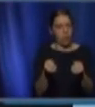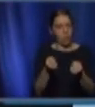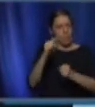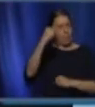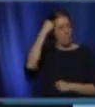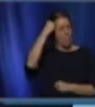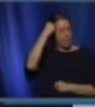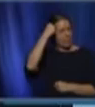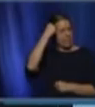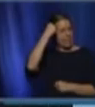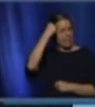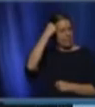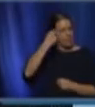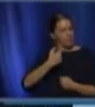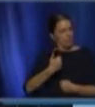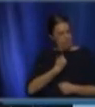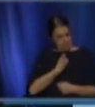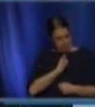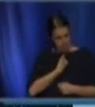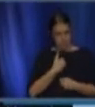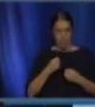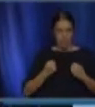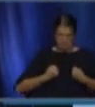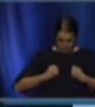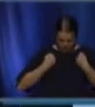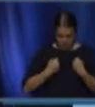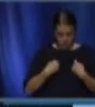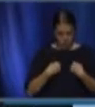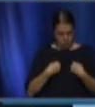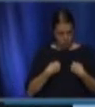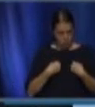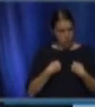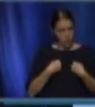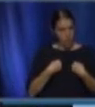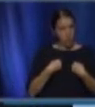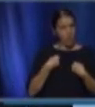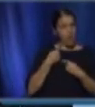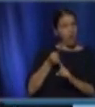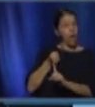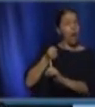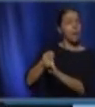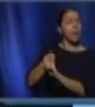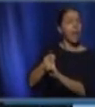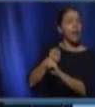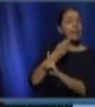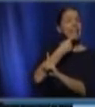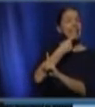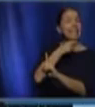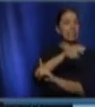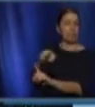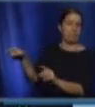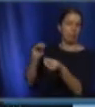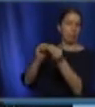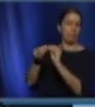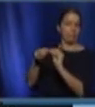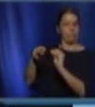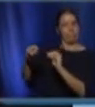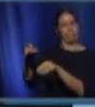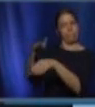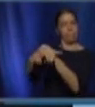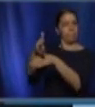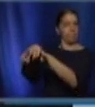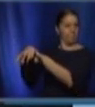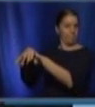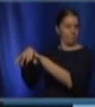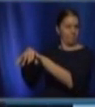réussissent à réduire de 1 le nombre de décès. 1, c'est un trop. Là. Donc, ça aurait valu la peine, vos